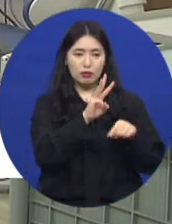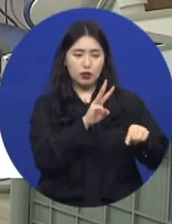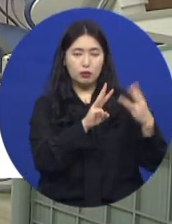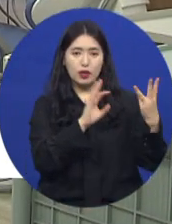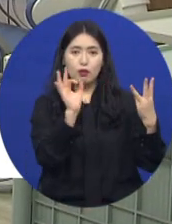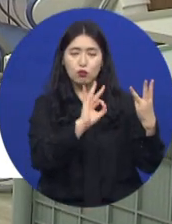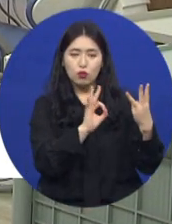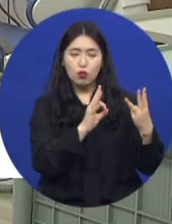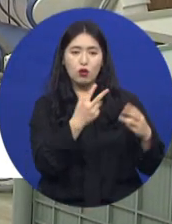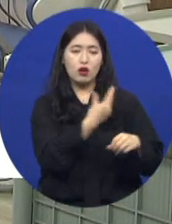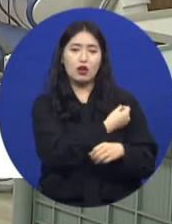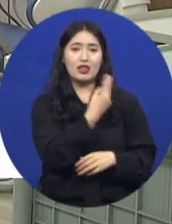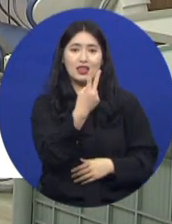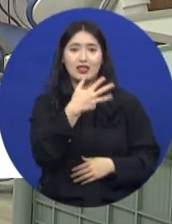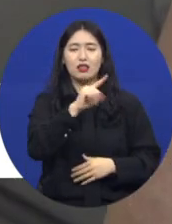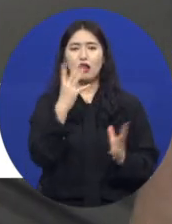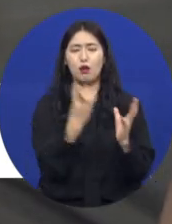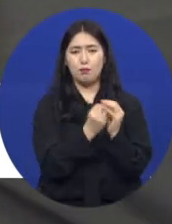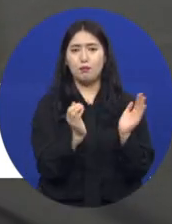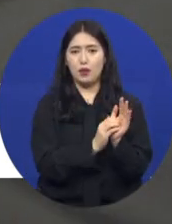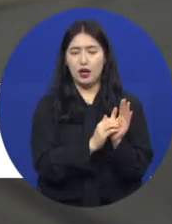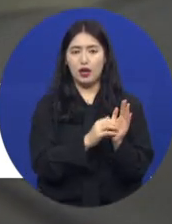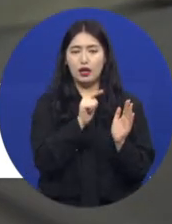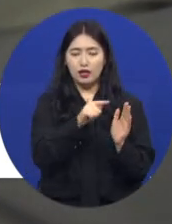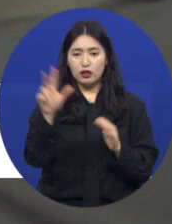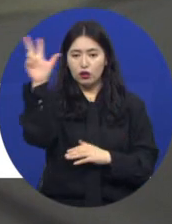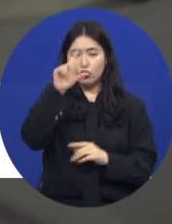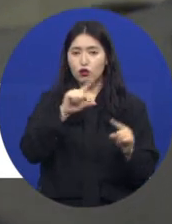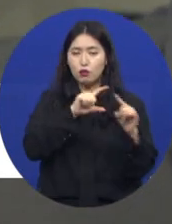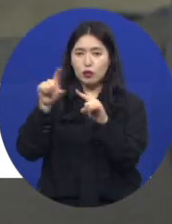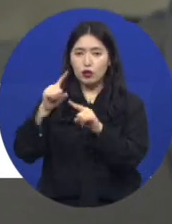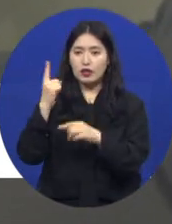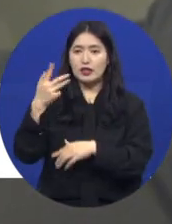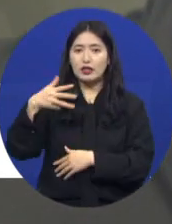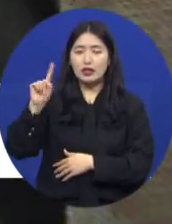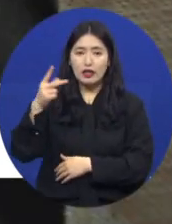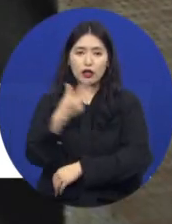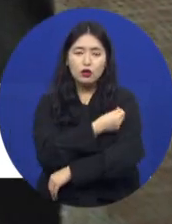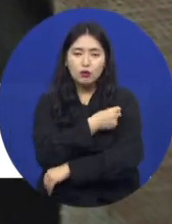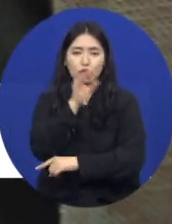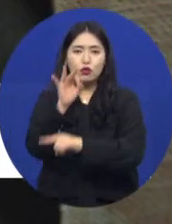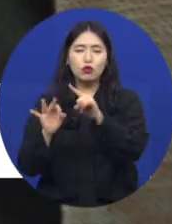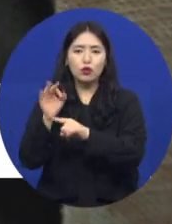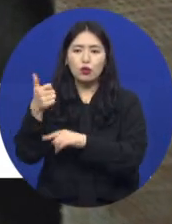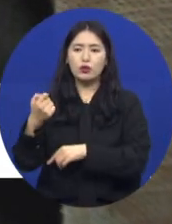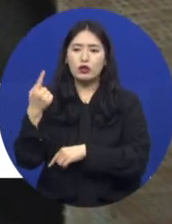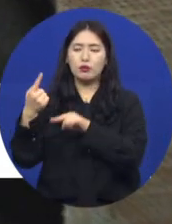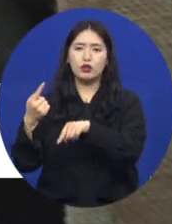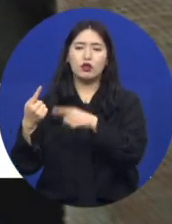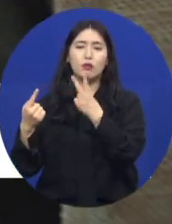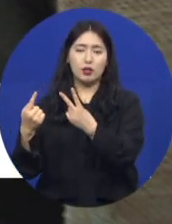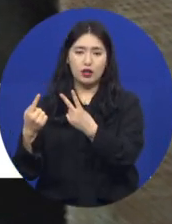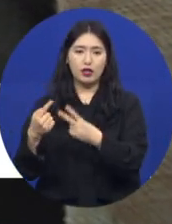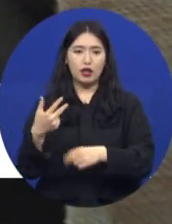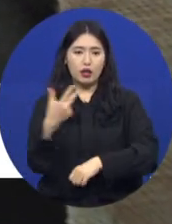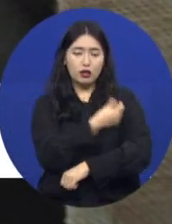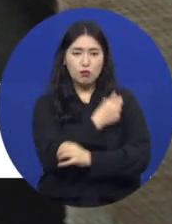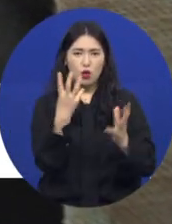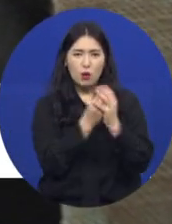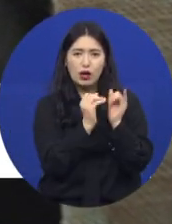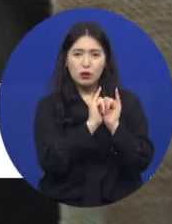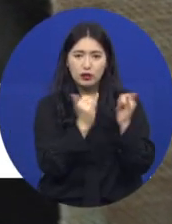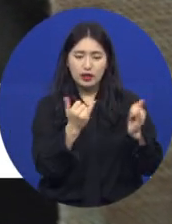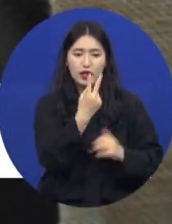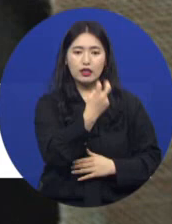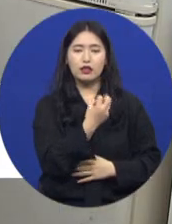23.3%는 접종을 완료했습니다. 이는 전국 평균 1차 접종률인 51.2%, 접종 완료율인